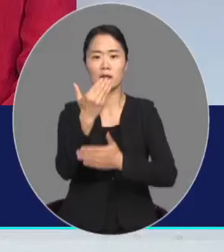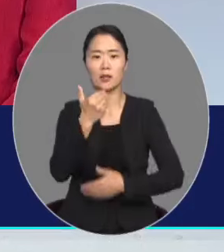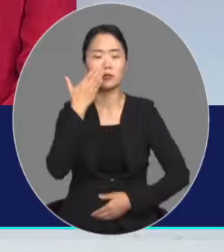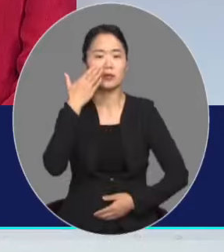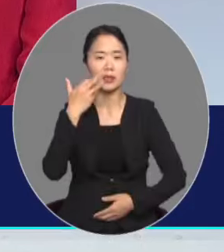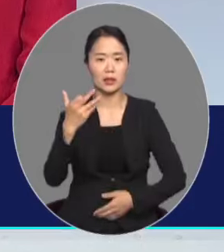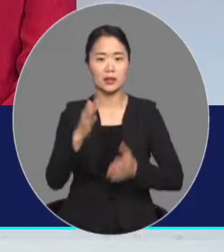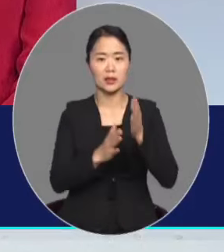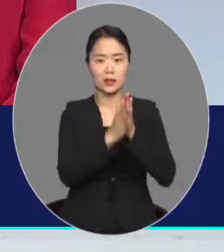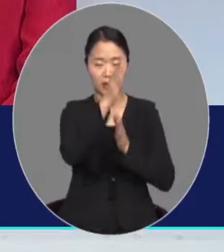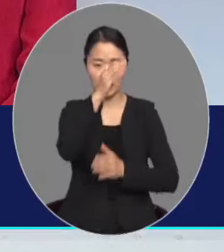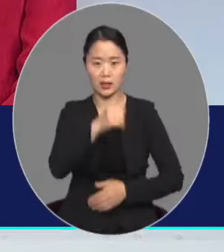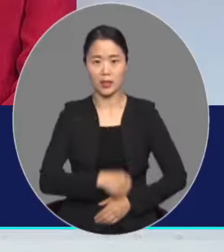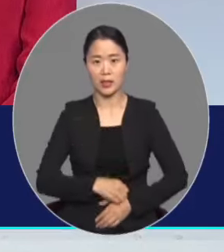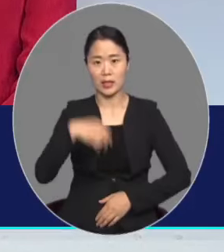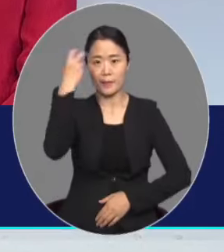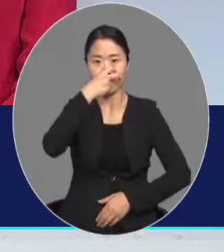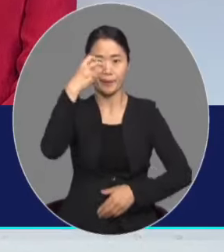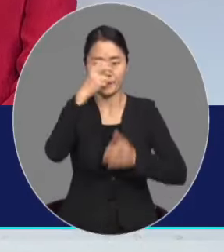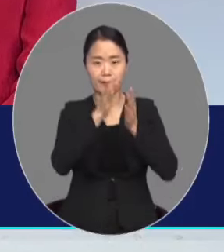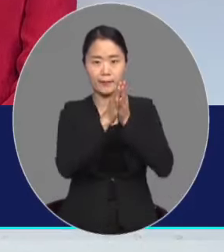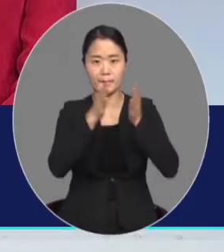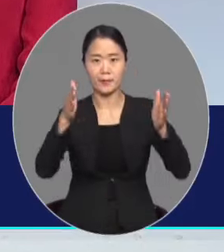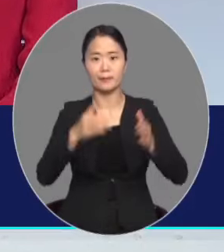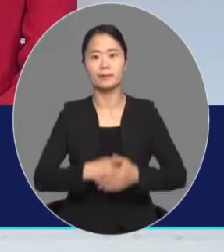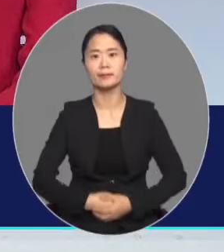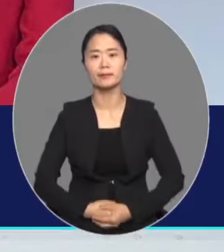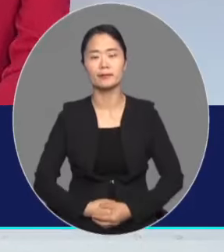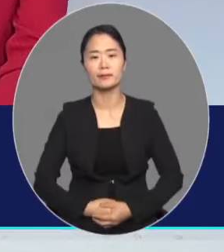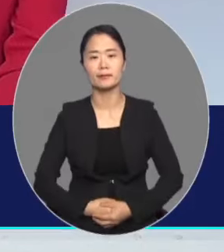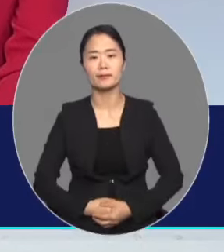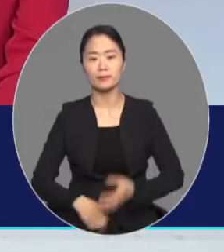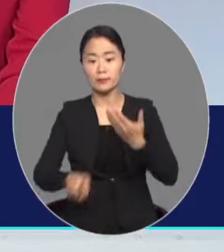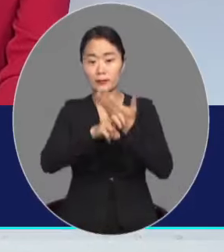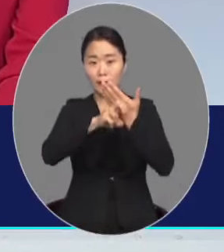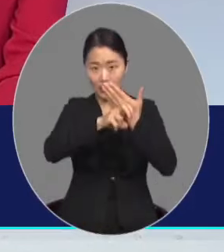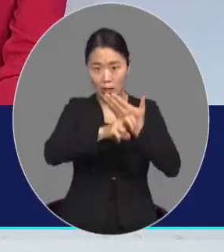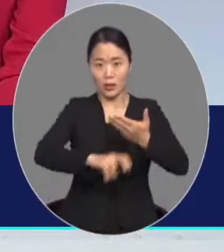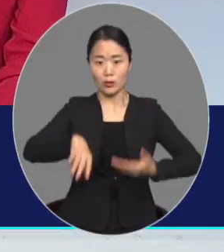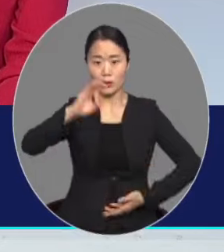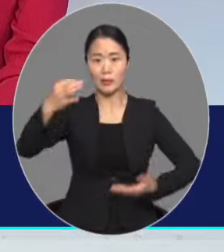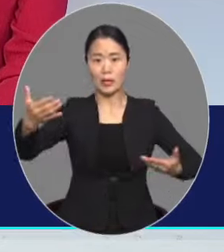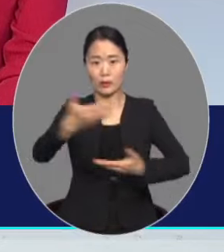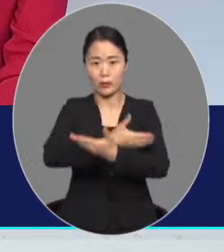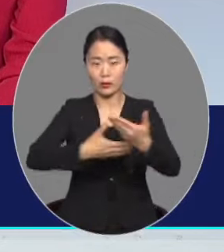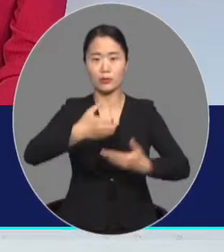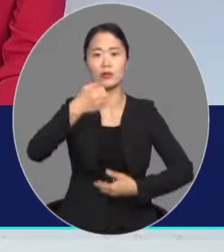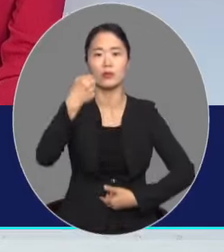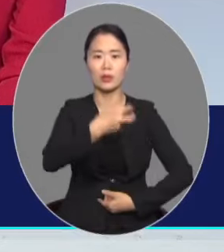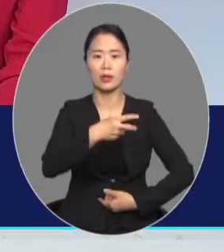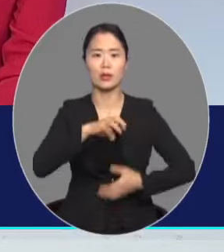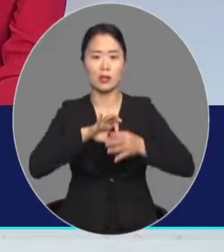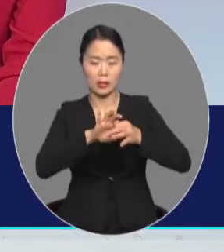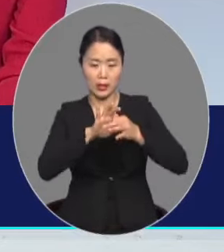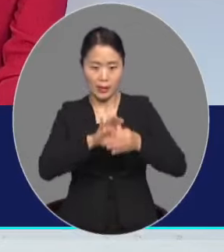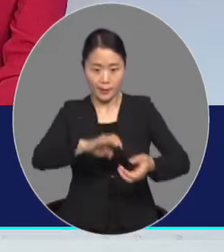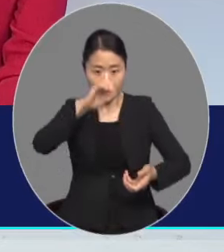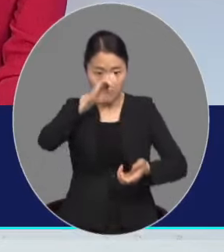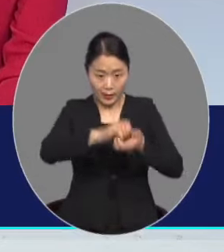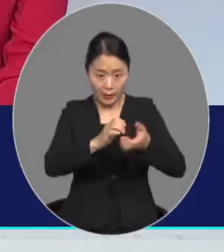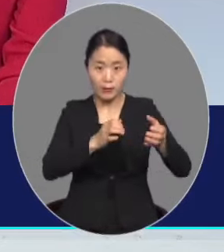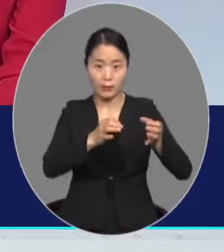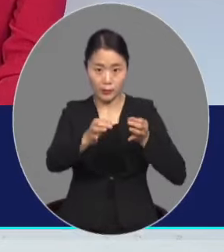울산시도 대대적인 단속에 나서기로 했습니다 불법 환전과 제한 업종에서의 사용 등으로 적발되면